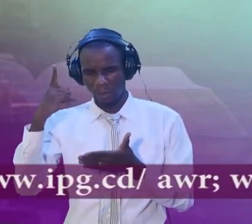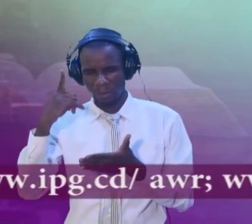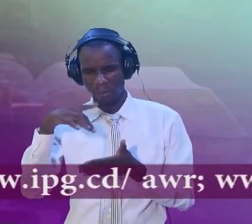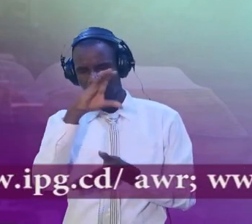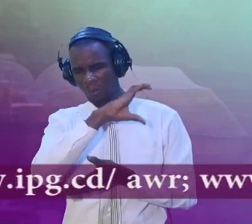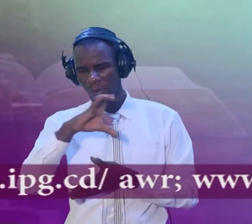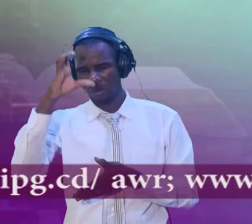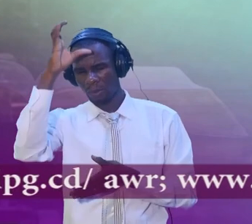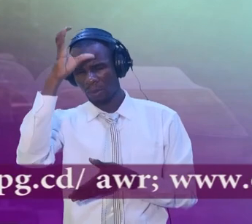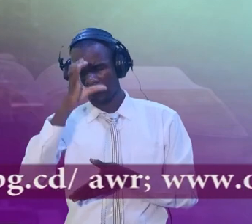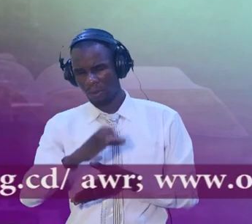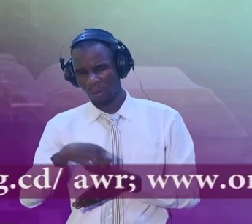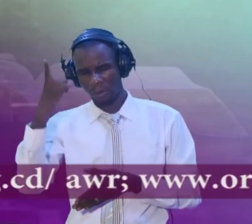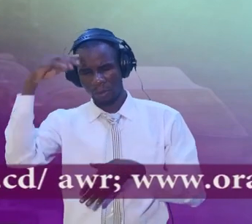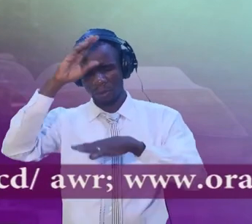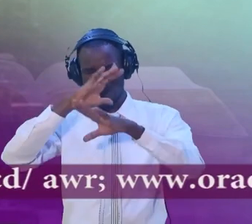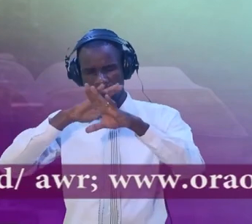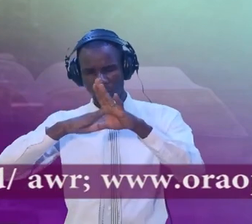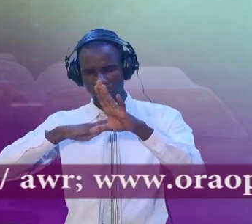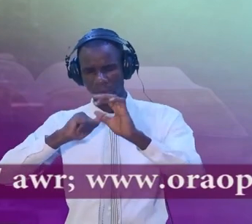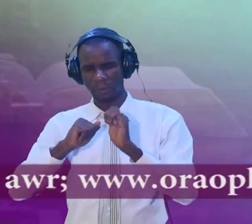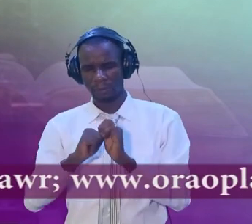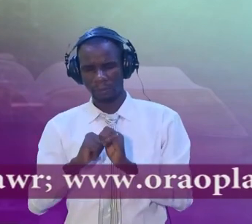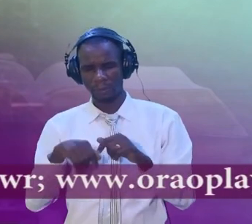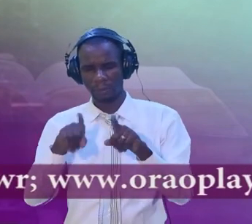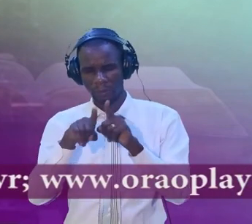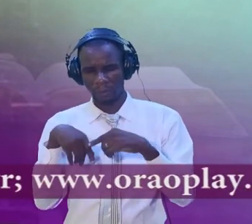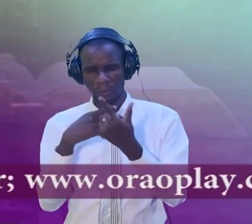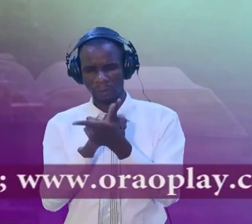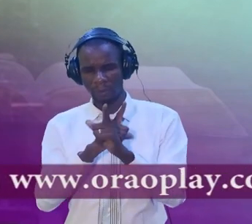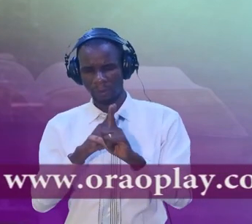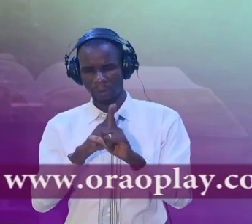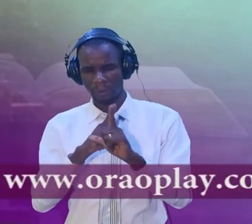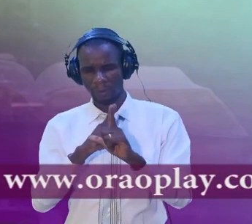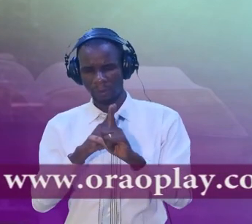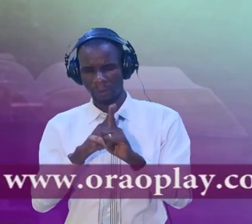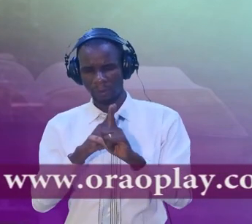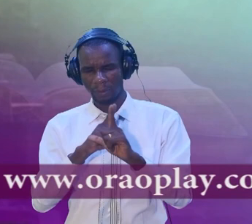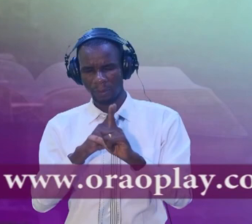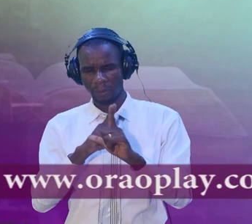Bwana, nakushukuru kwa sababu ya msalaba ule wa